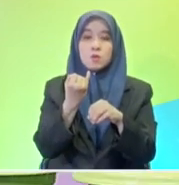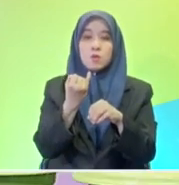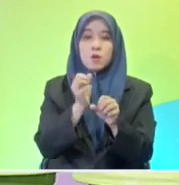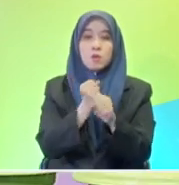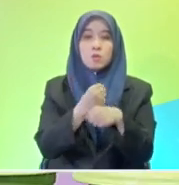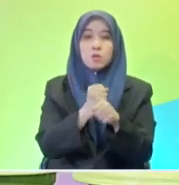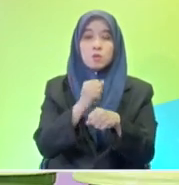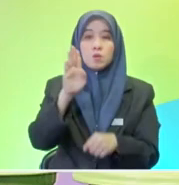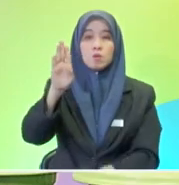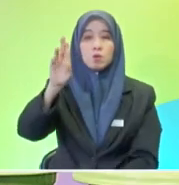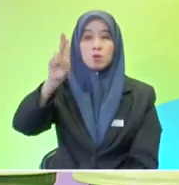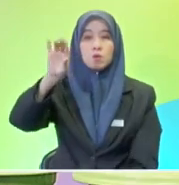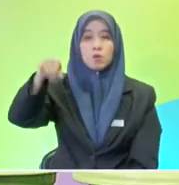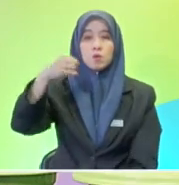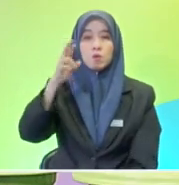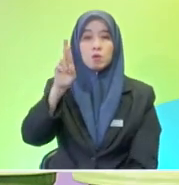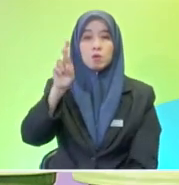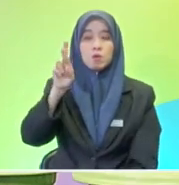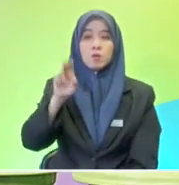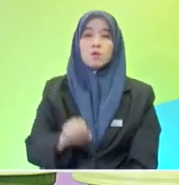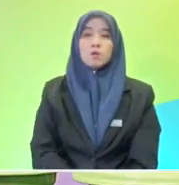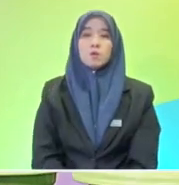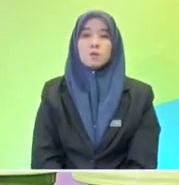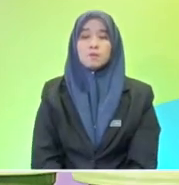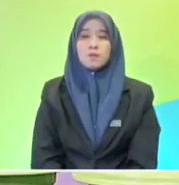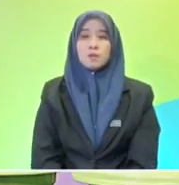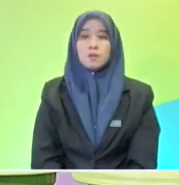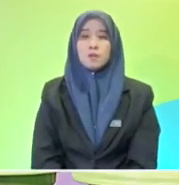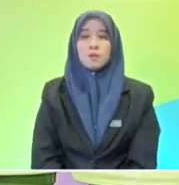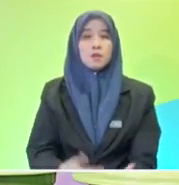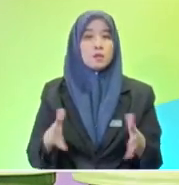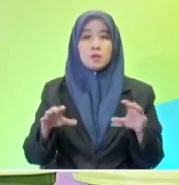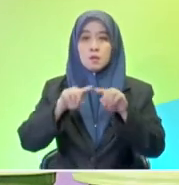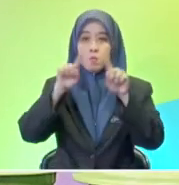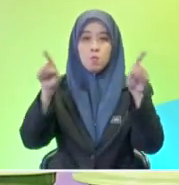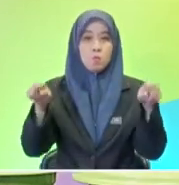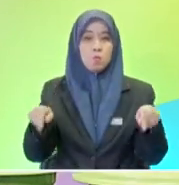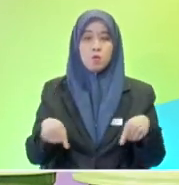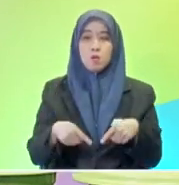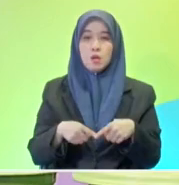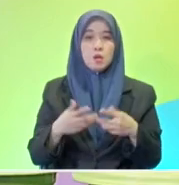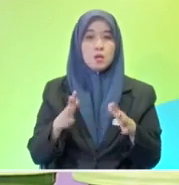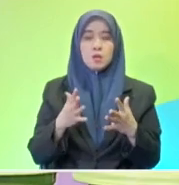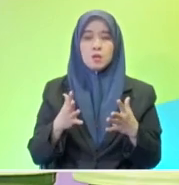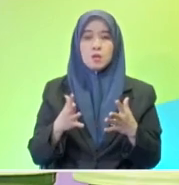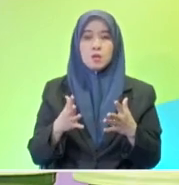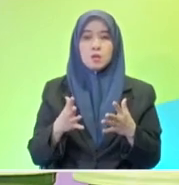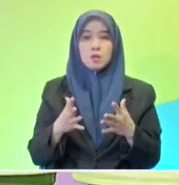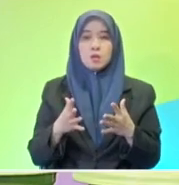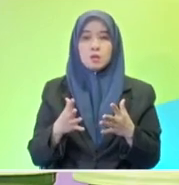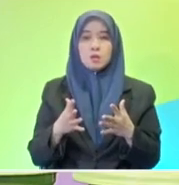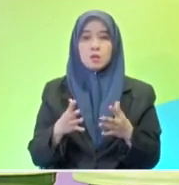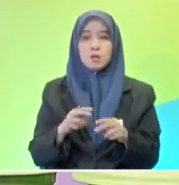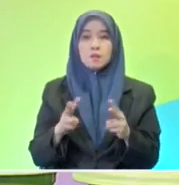bujo buj bentuknya bujo Nampak tak dia macam dia tak ada bulat sangat jadi kita ni bentuknya buj